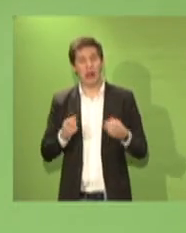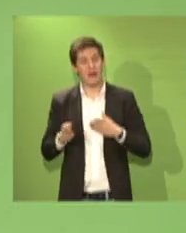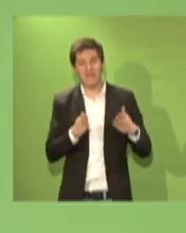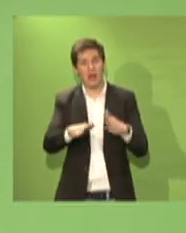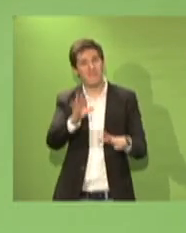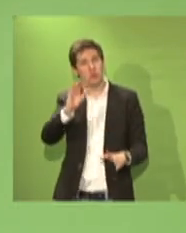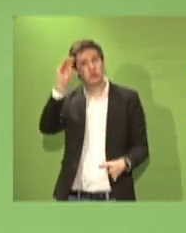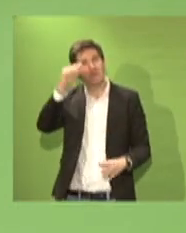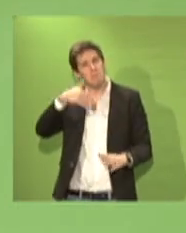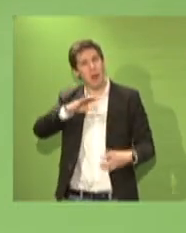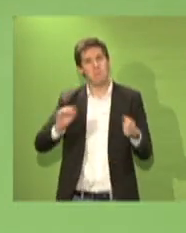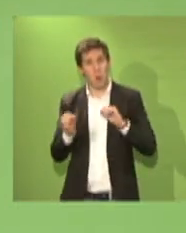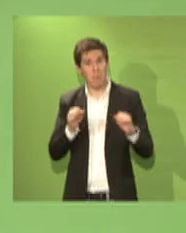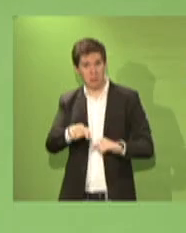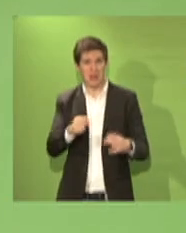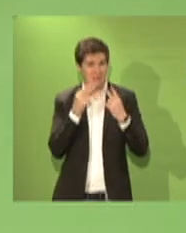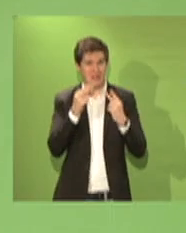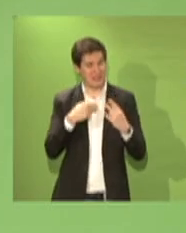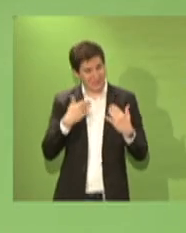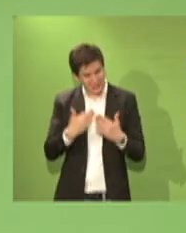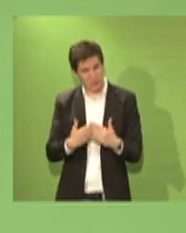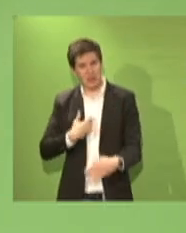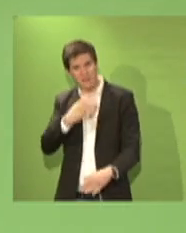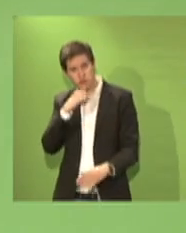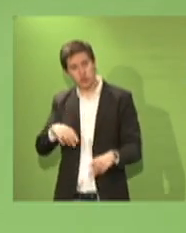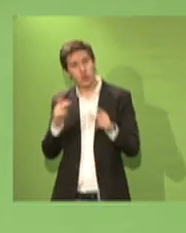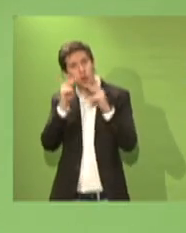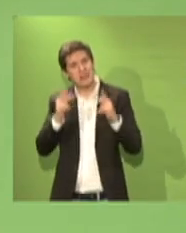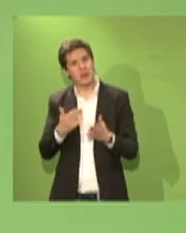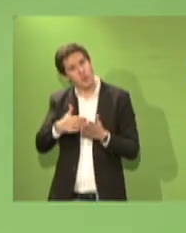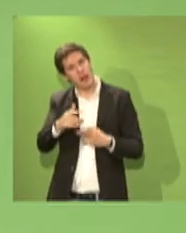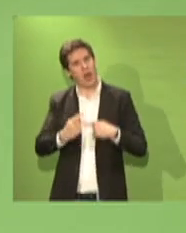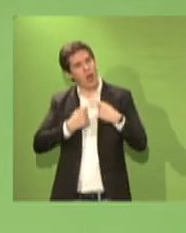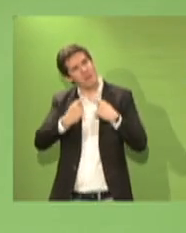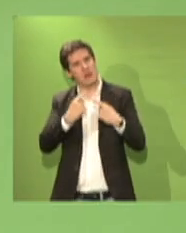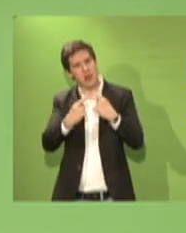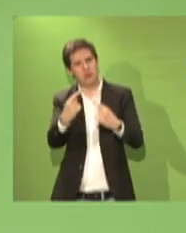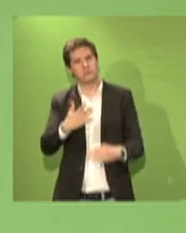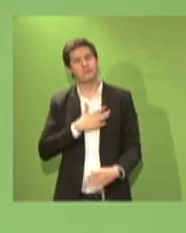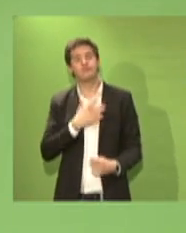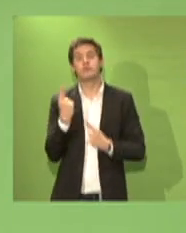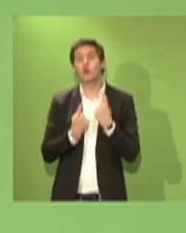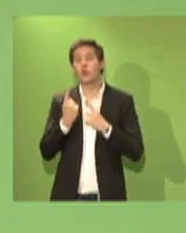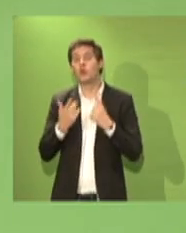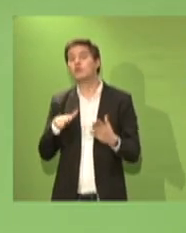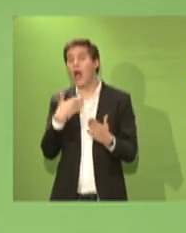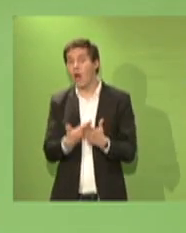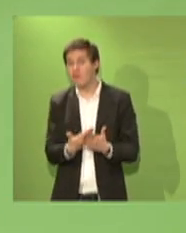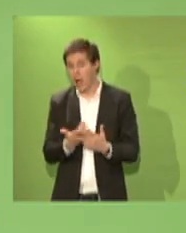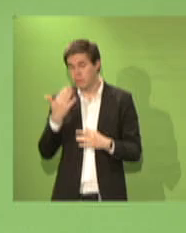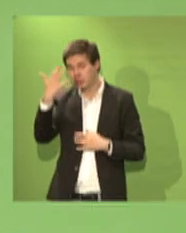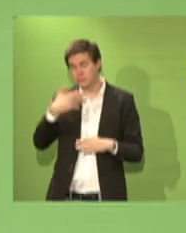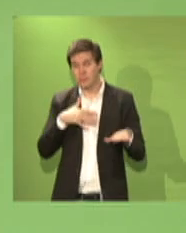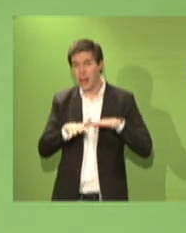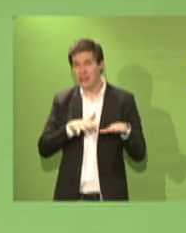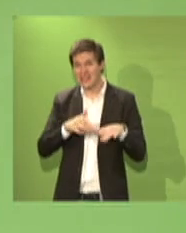ein ganz wichtiger Punkt. Wir werden da intensiv dran arbeiten, diese Konzepte weiterzuentwickeln. Und unsere grüne Aufgabe wird es sein, in der Landesregierung jetzt